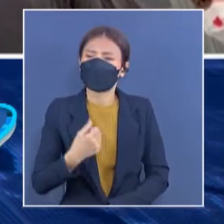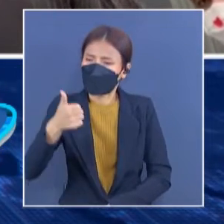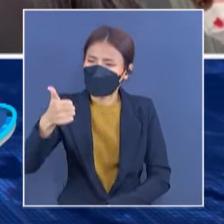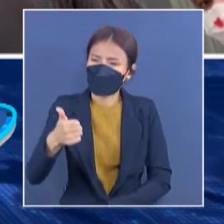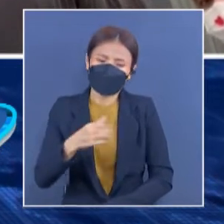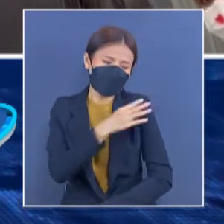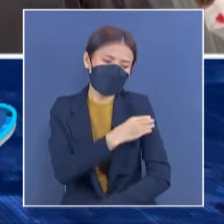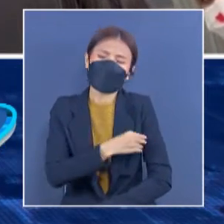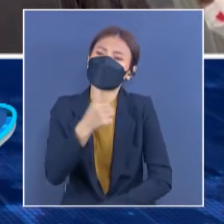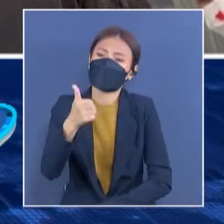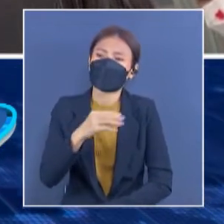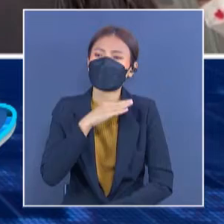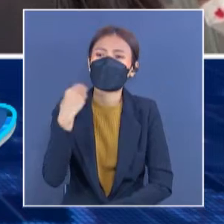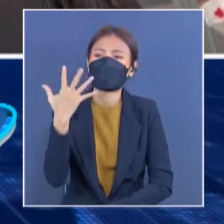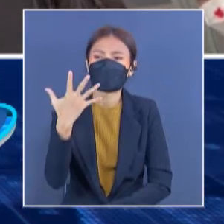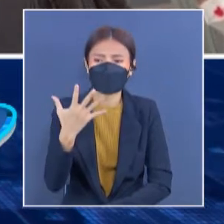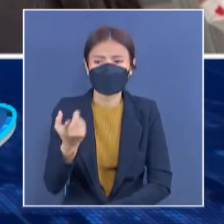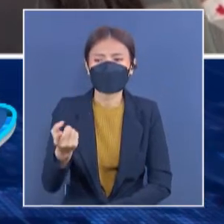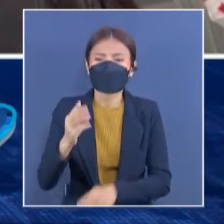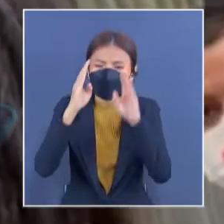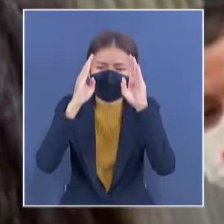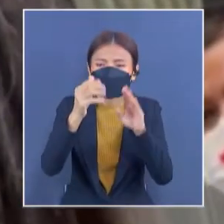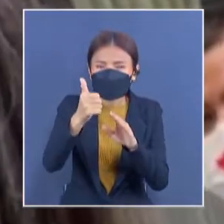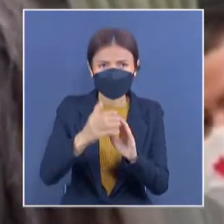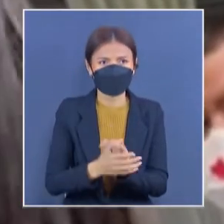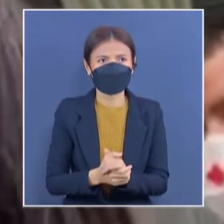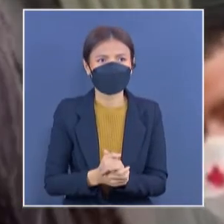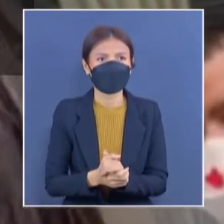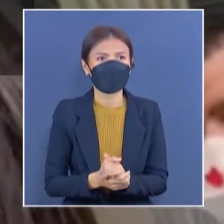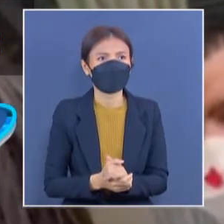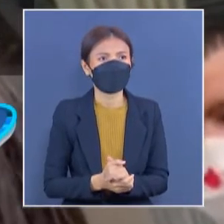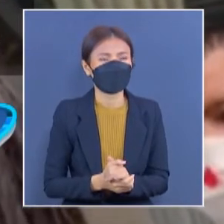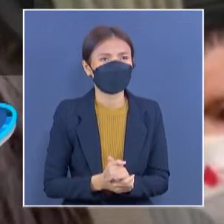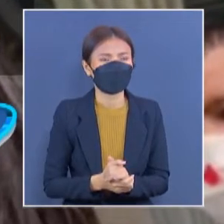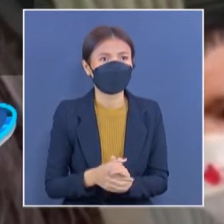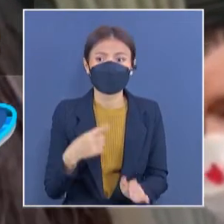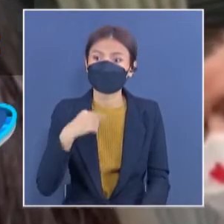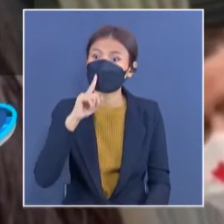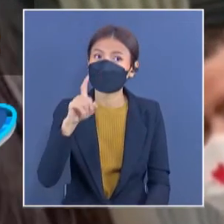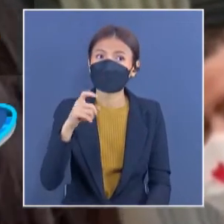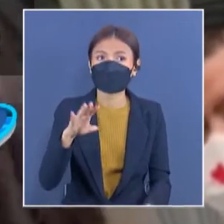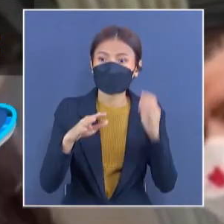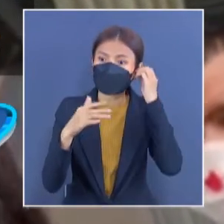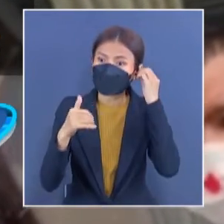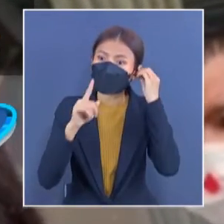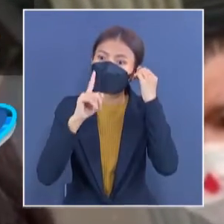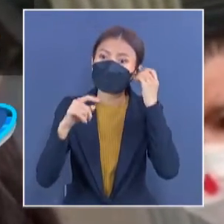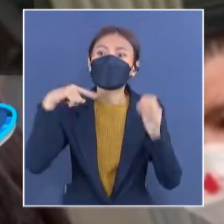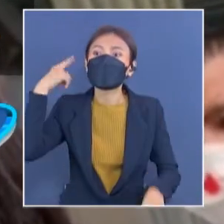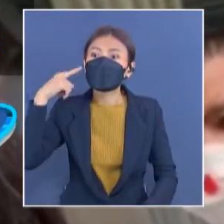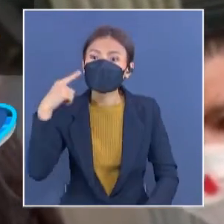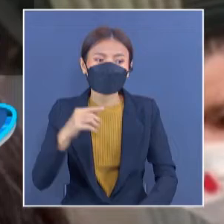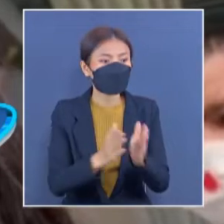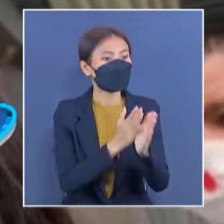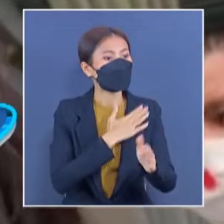เจตนาดีอ่ะไปฟังเสียงฮะ ด้วยคอมมอนเซนส์ของเราตอนนั้นคือการแตะเนื้อต้องตัวพระเนี่ยบ